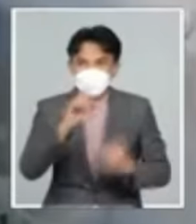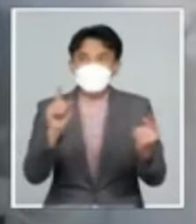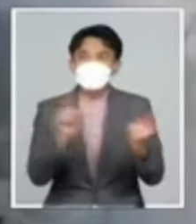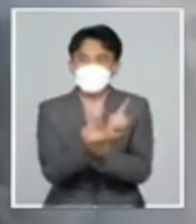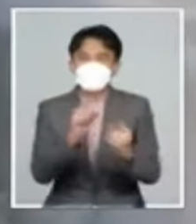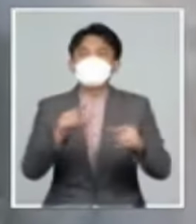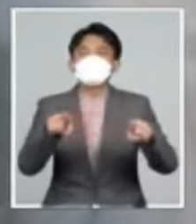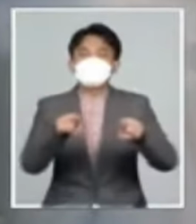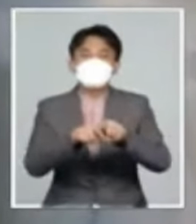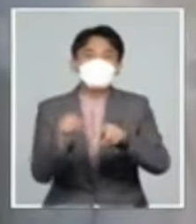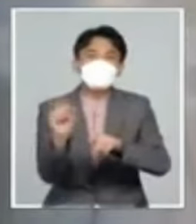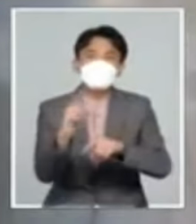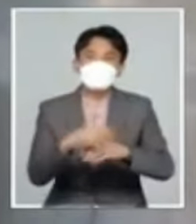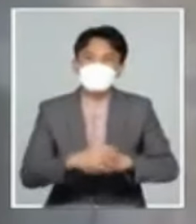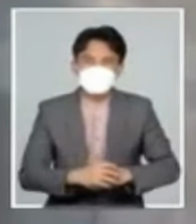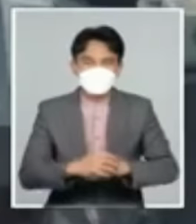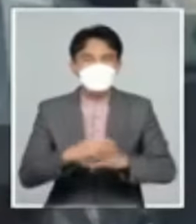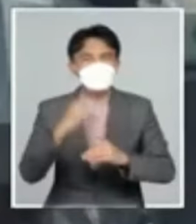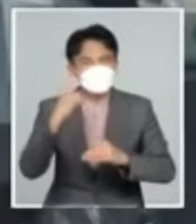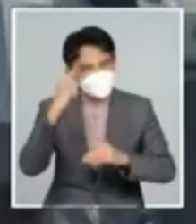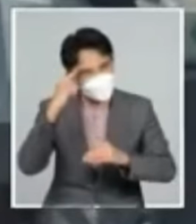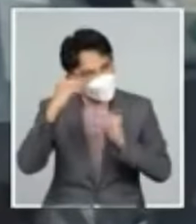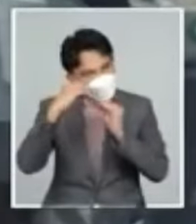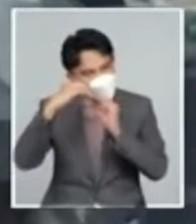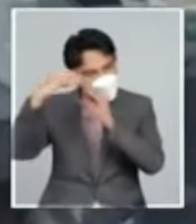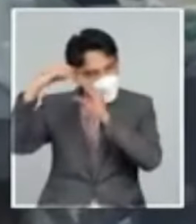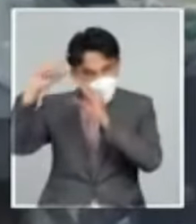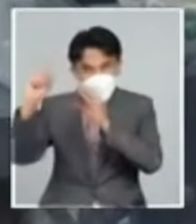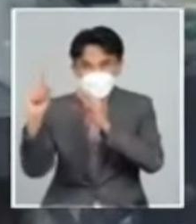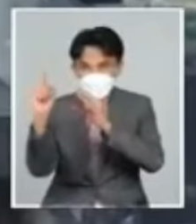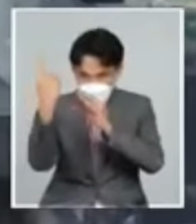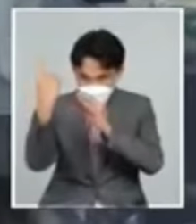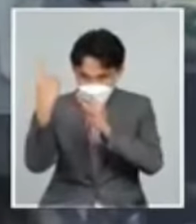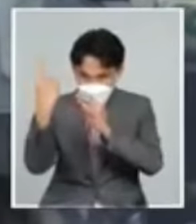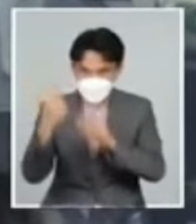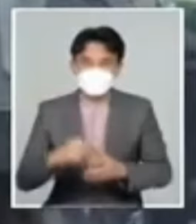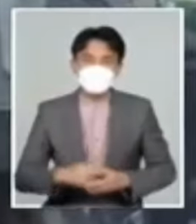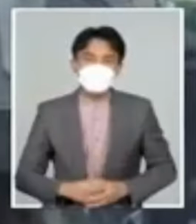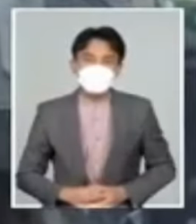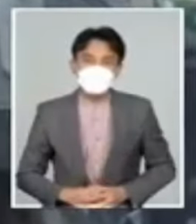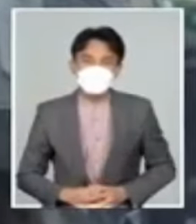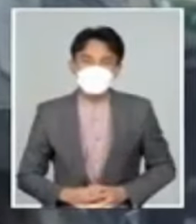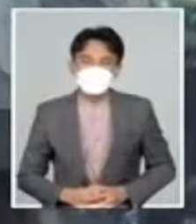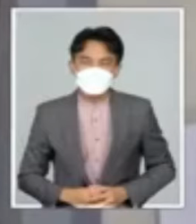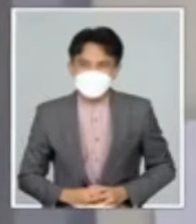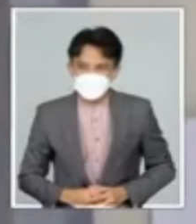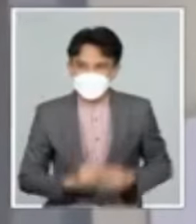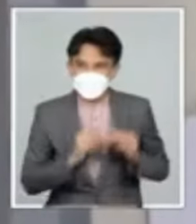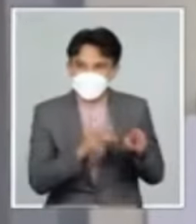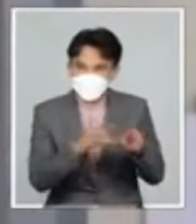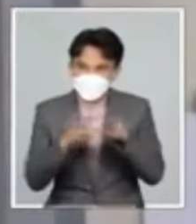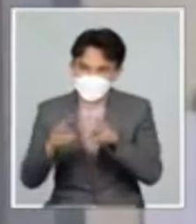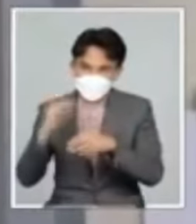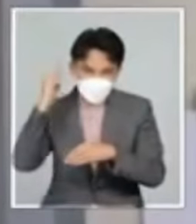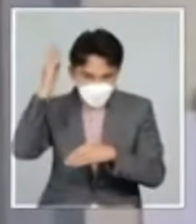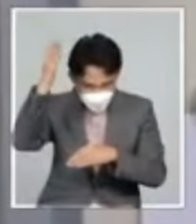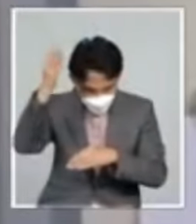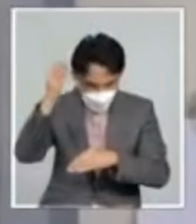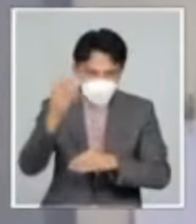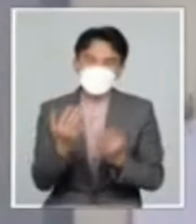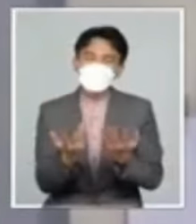ปรียบเสมือนความหวังใหม่ทางเลือกใหม่แต่ยังไงก็ตามเนี่ยเรายังต้องมีหนทางเดินไปอีกขอเวล